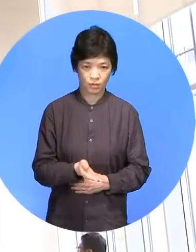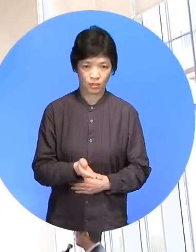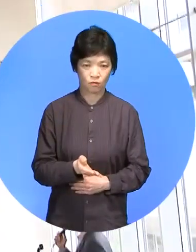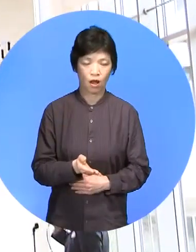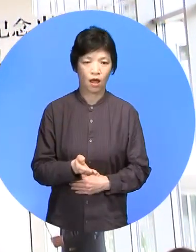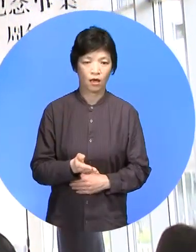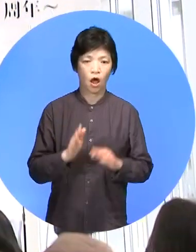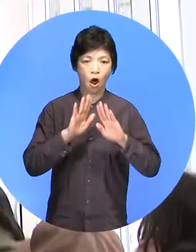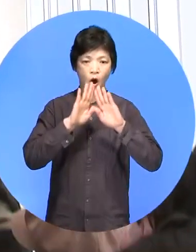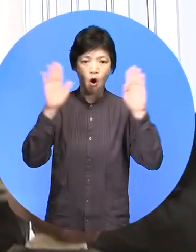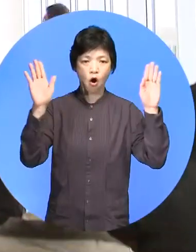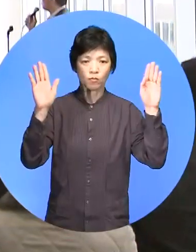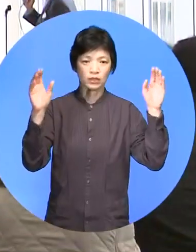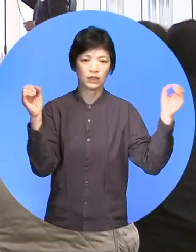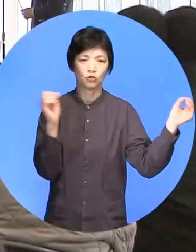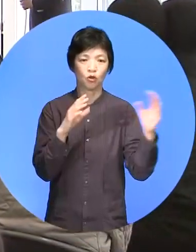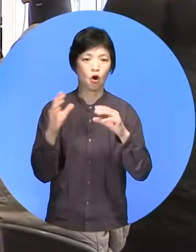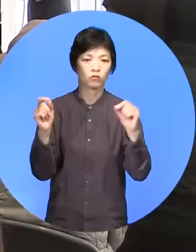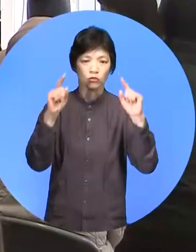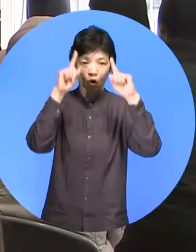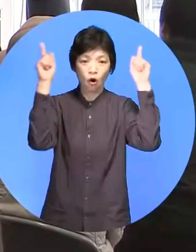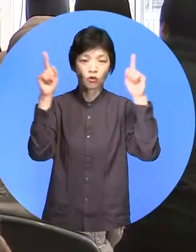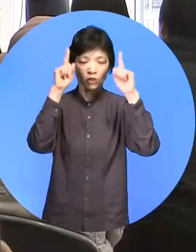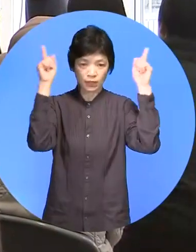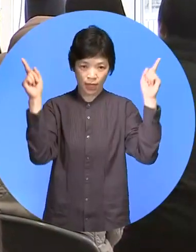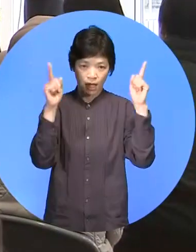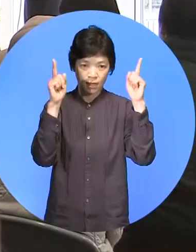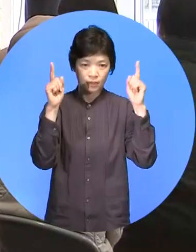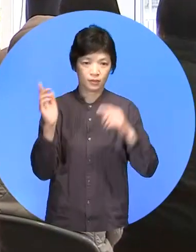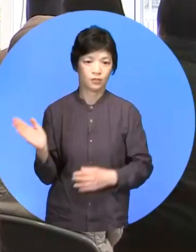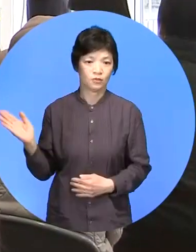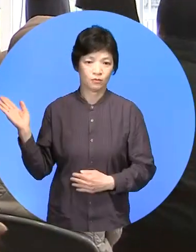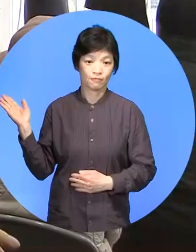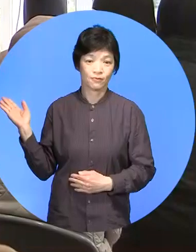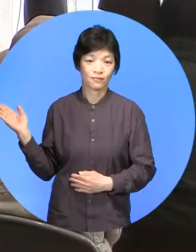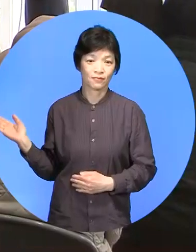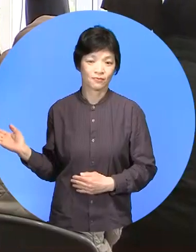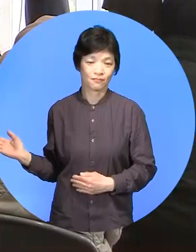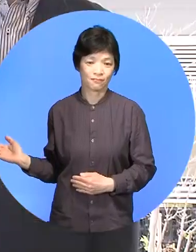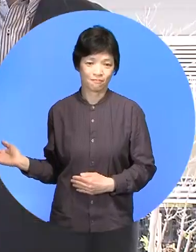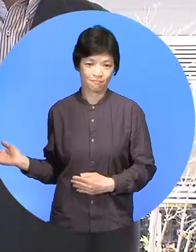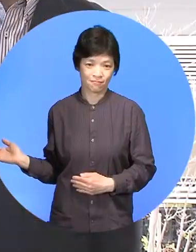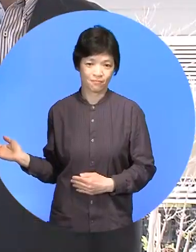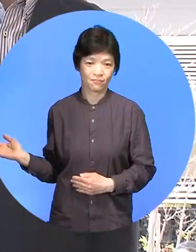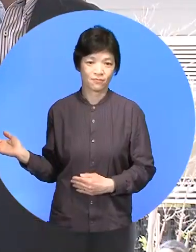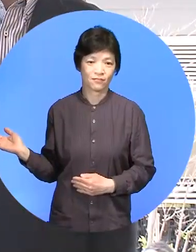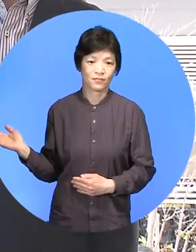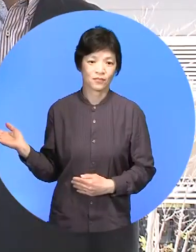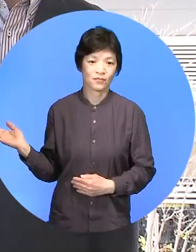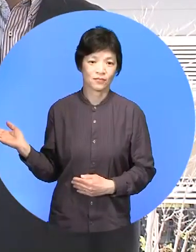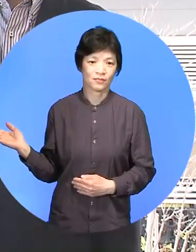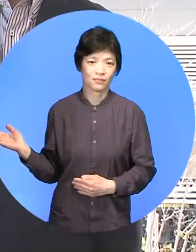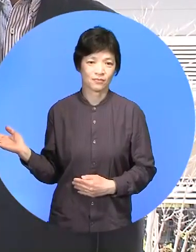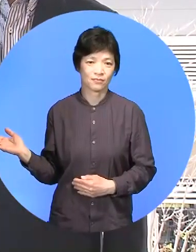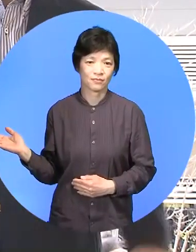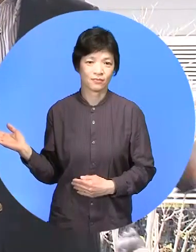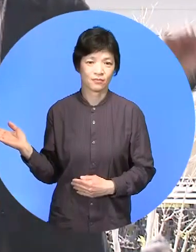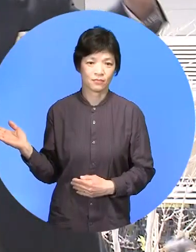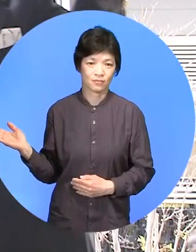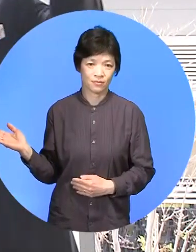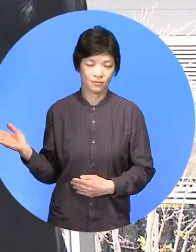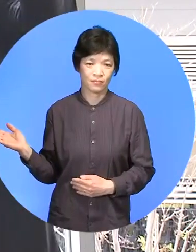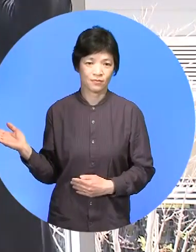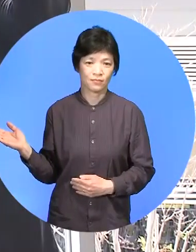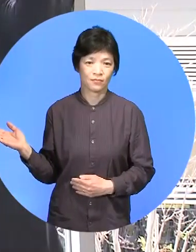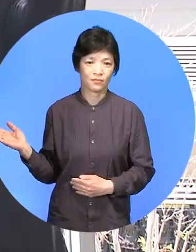続いてオープニングトークショーとしてフリーアナウンサーの梅田純さんと元プロ野球選手で野球解説者